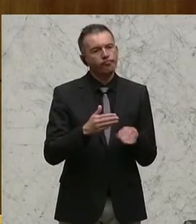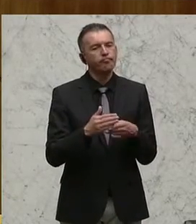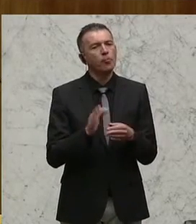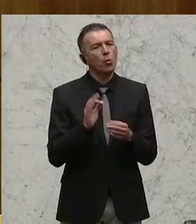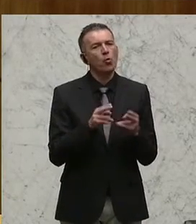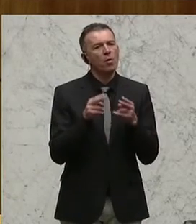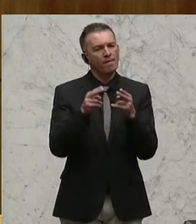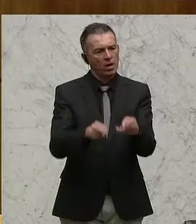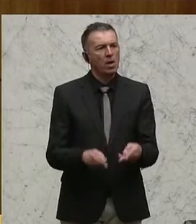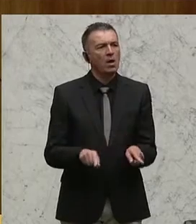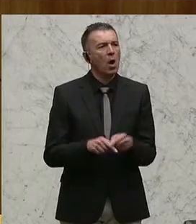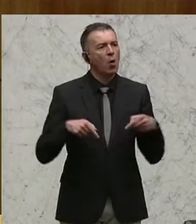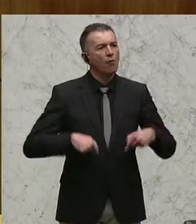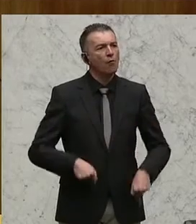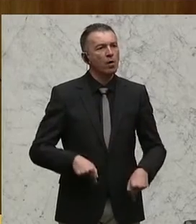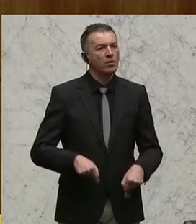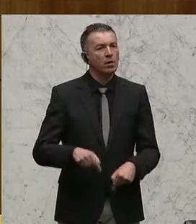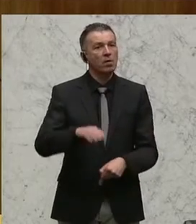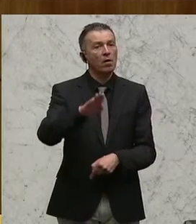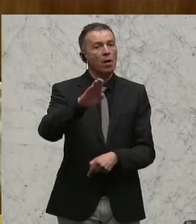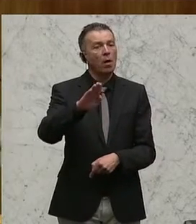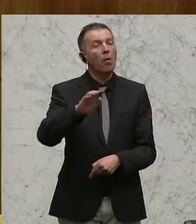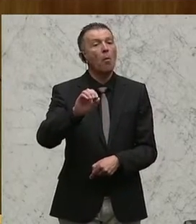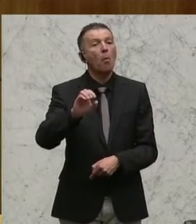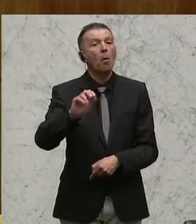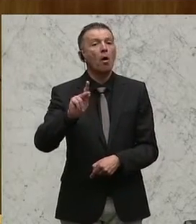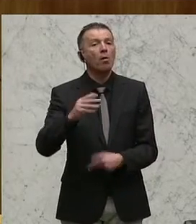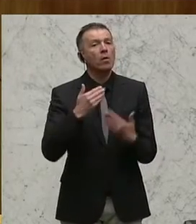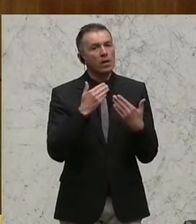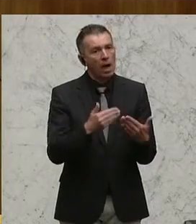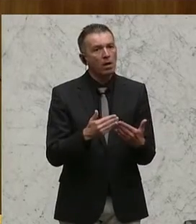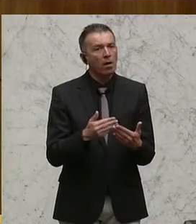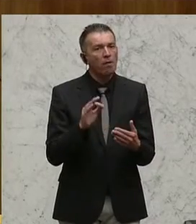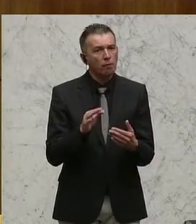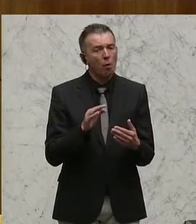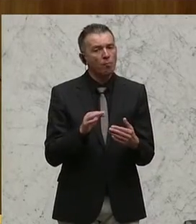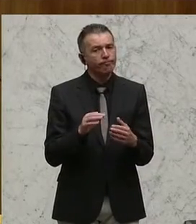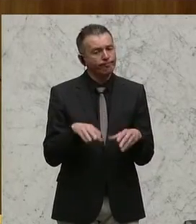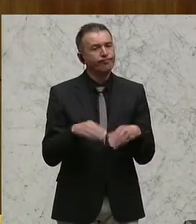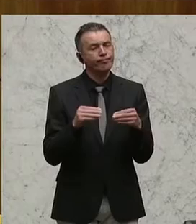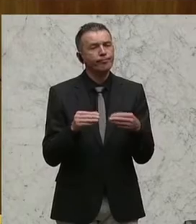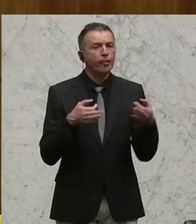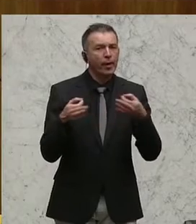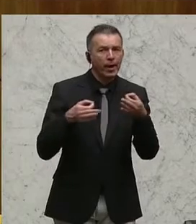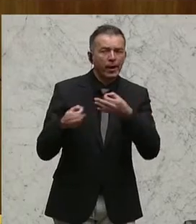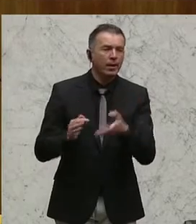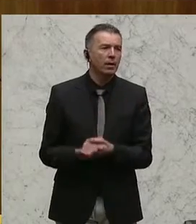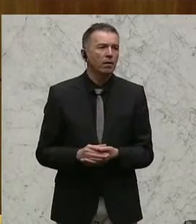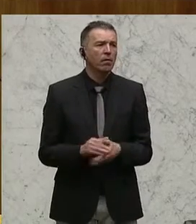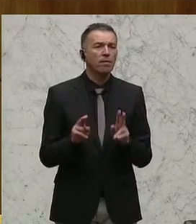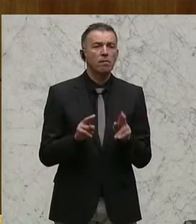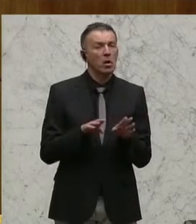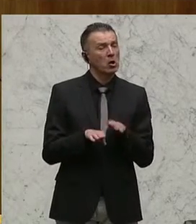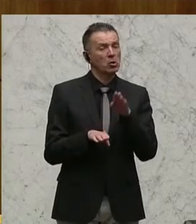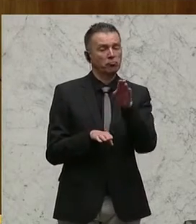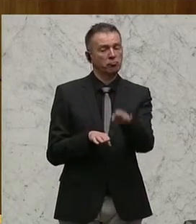guten Weg sind. Ich möchte mich auch beim Vorsitzenden Bock dafür bedanken, dass wir diese Hearings ins Leben gerufen haben. Und es ist uns damit wirklich ein